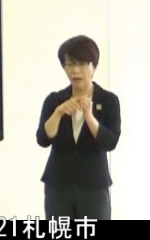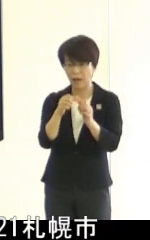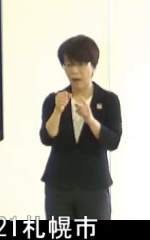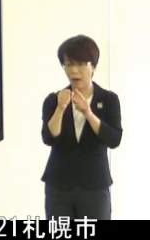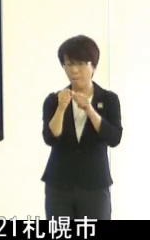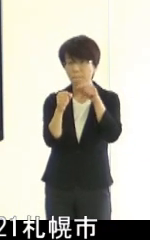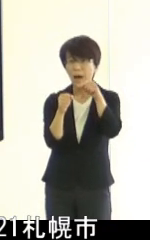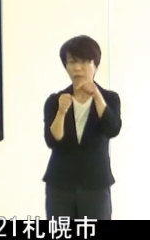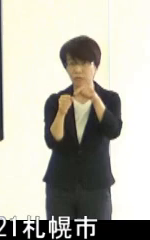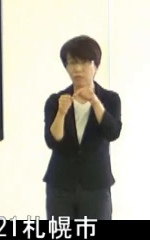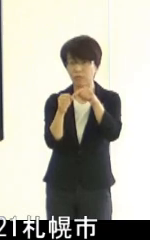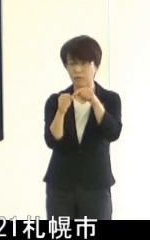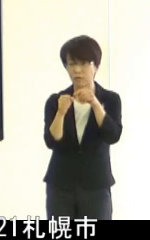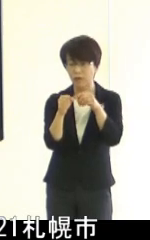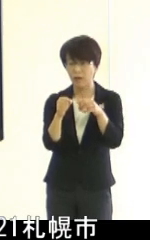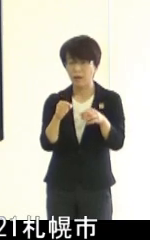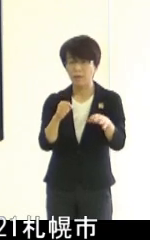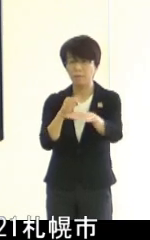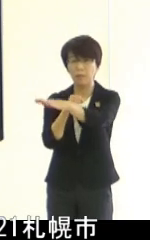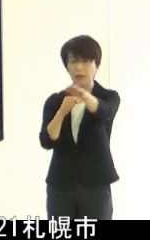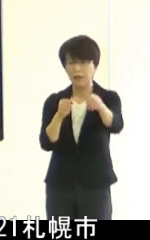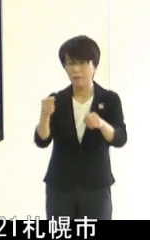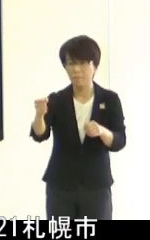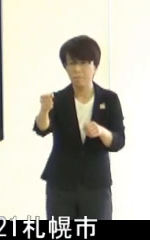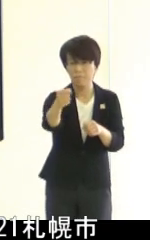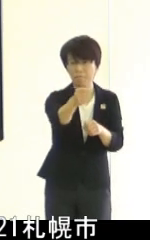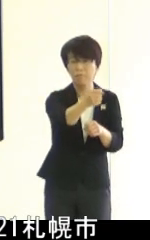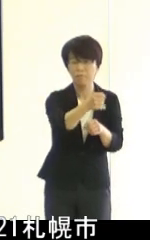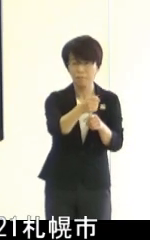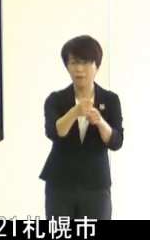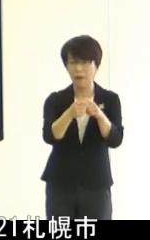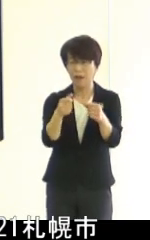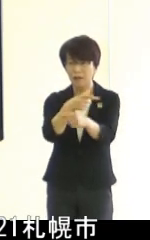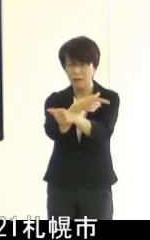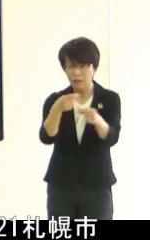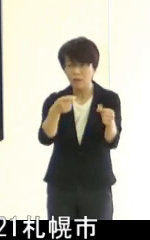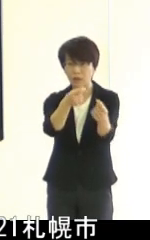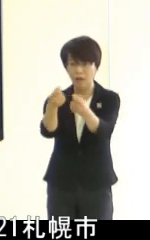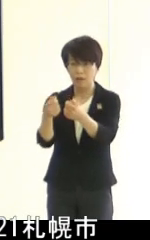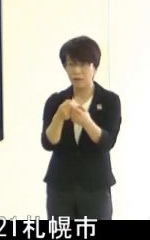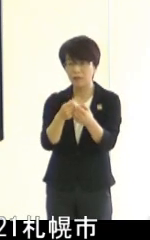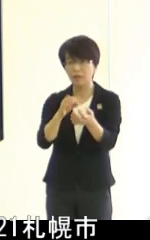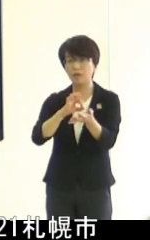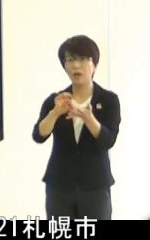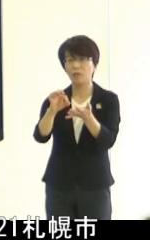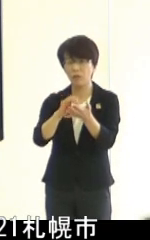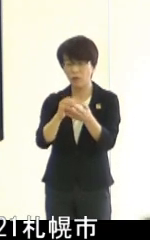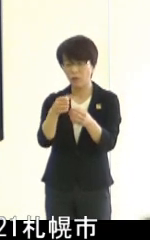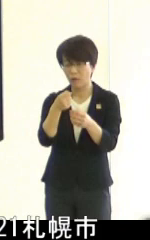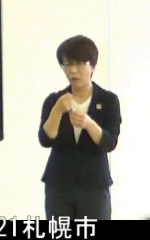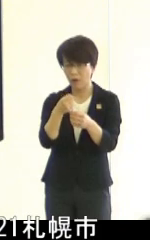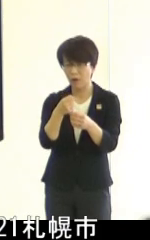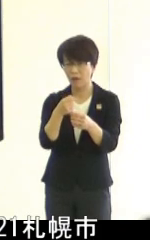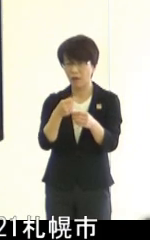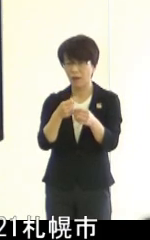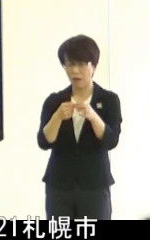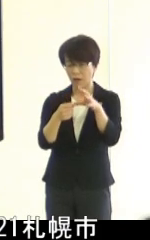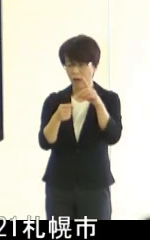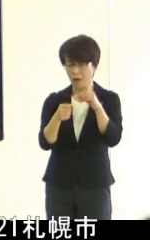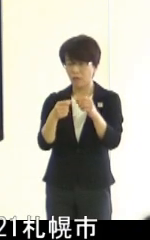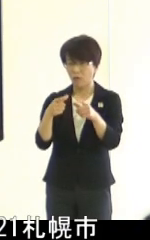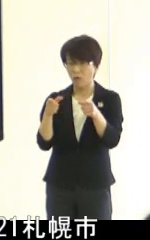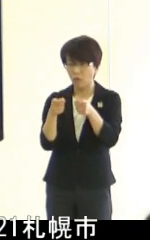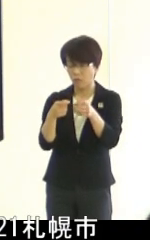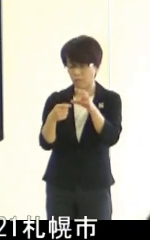か教養みんなで使い回すものこういったものに対しての消毒というようなことをやっぱり徹底して